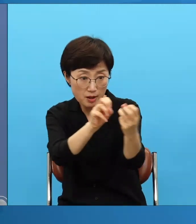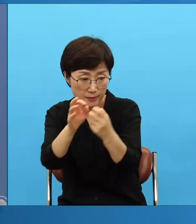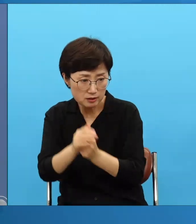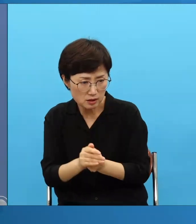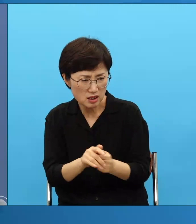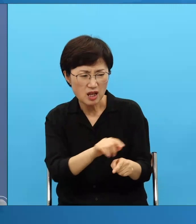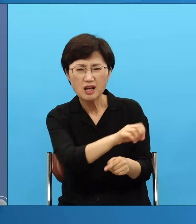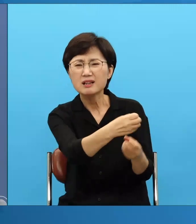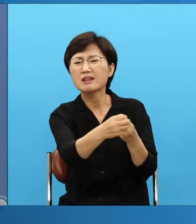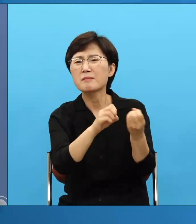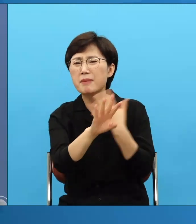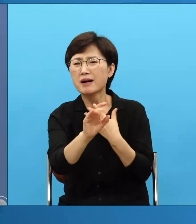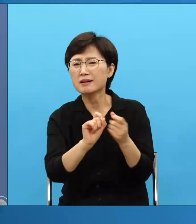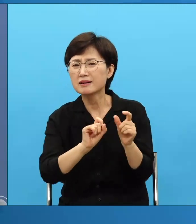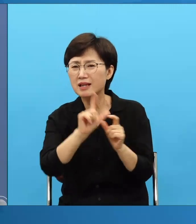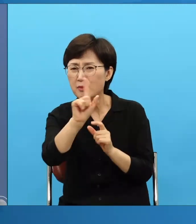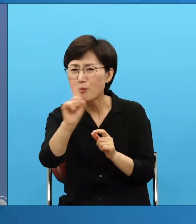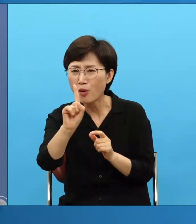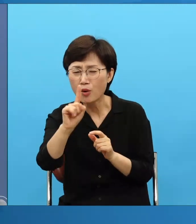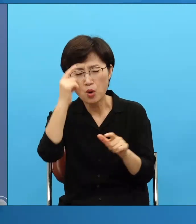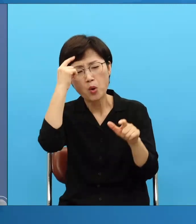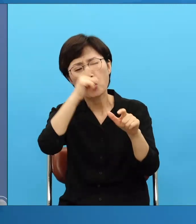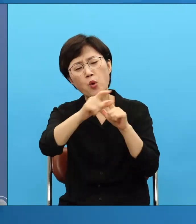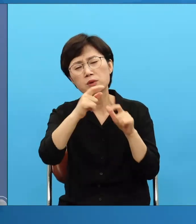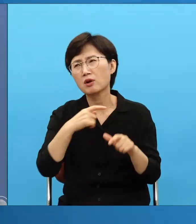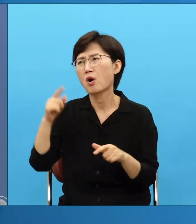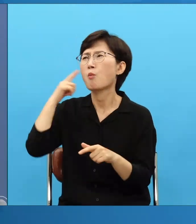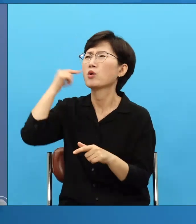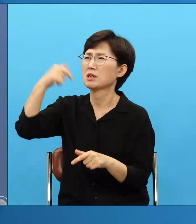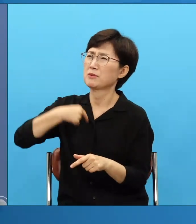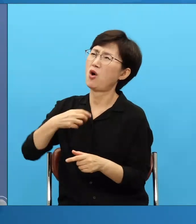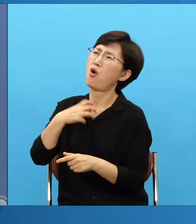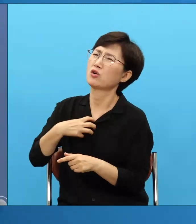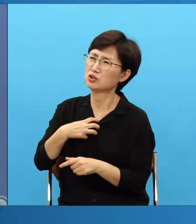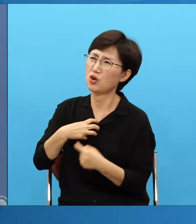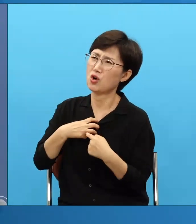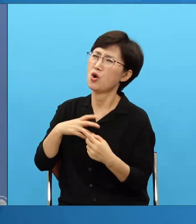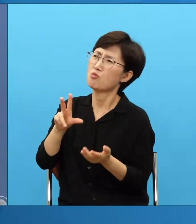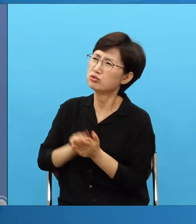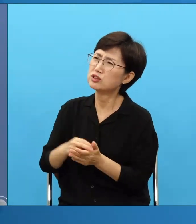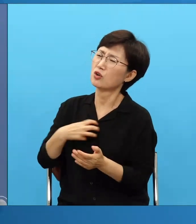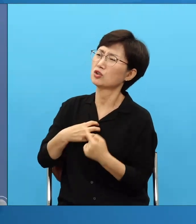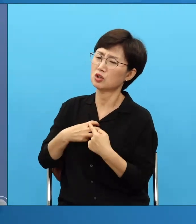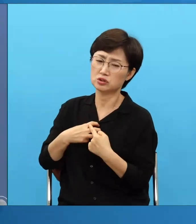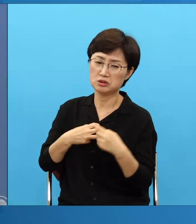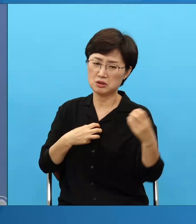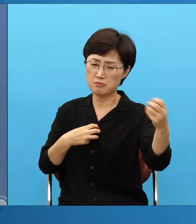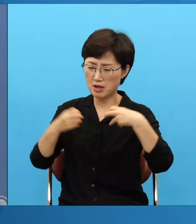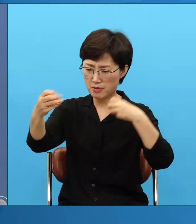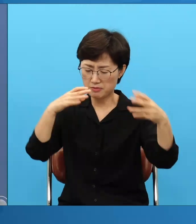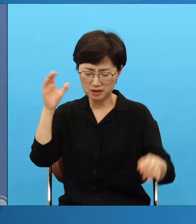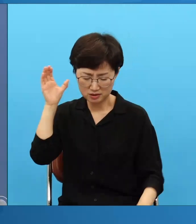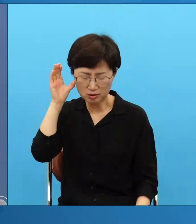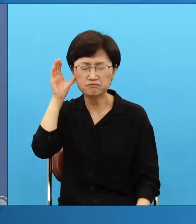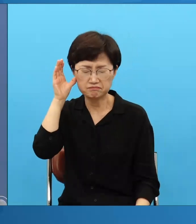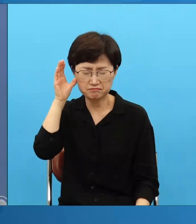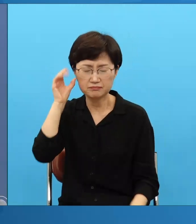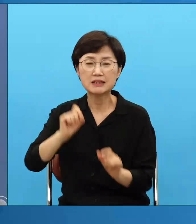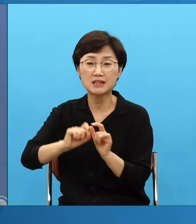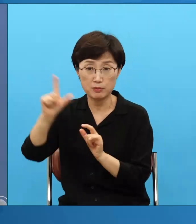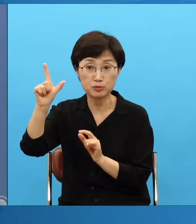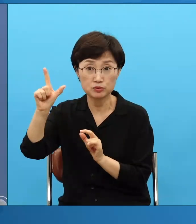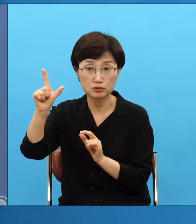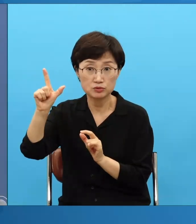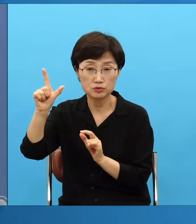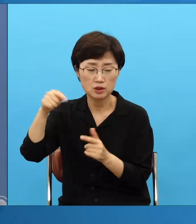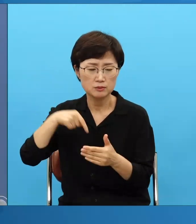얘기를 많이 들어요. A lot of times, servants of the Lord 그렇죠. will listen to what you have to say, and it's all words of 거의 conflicts and worries. 고민됩니다. And then you 말은 안 start to 해도. worry about you. We